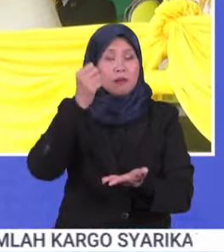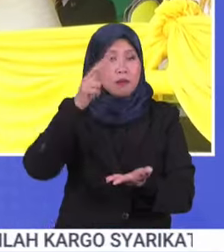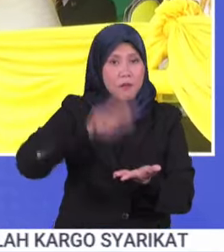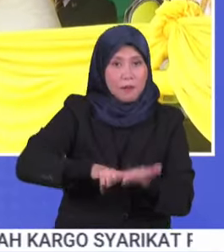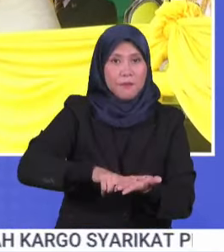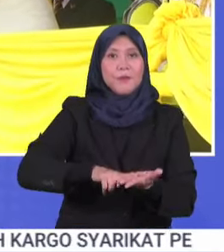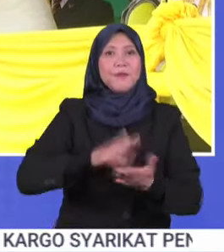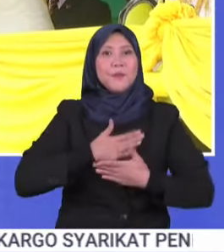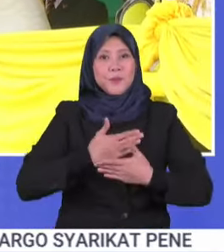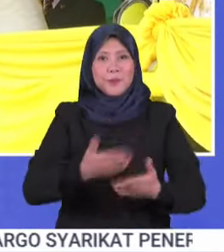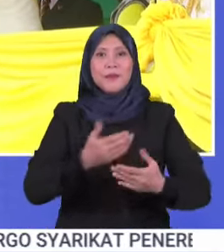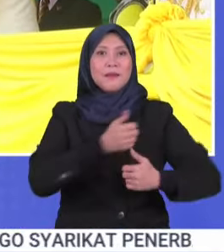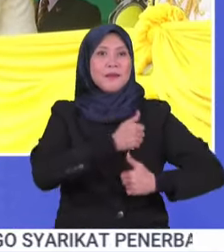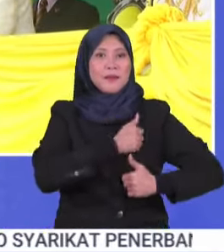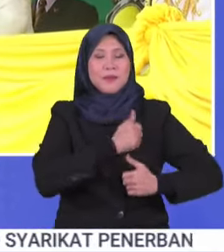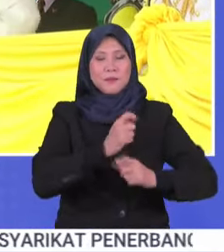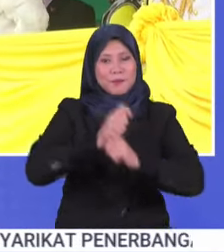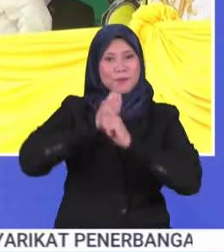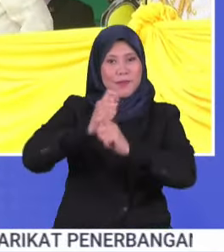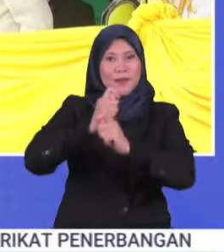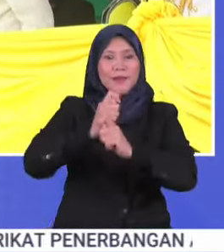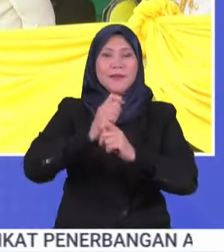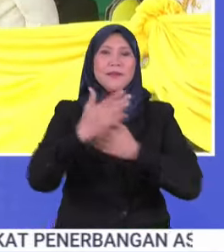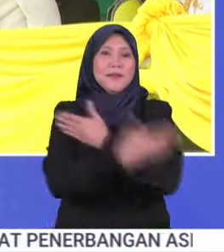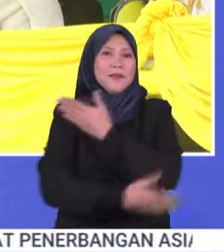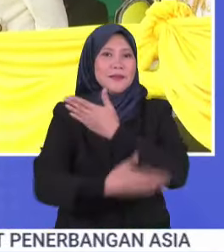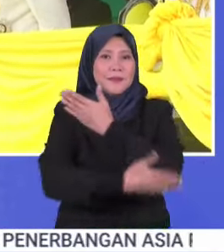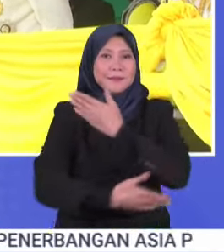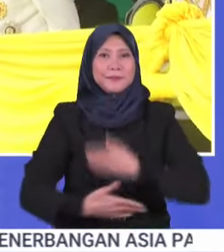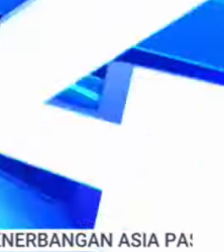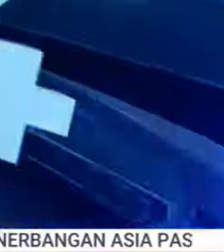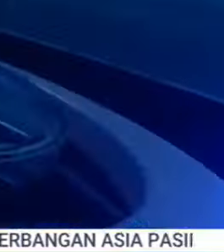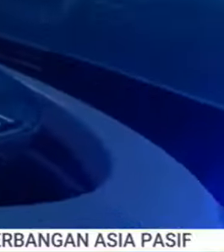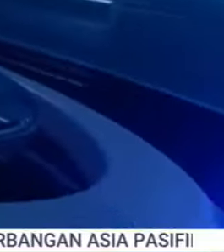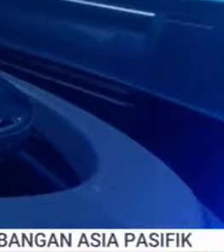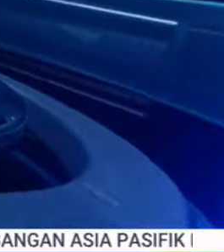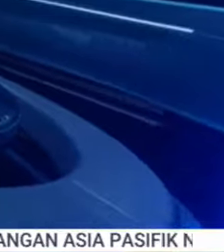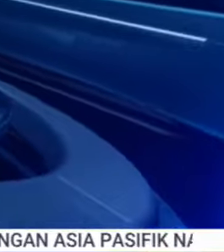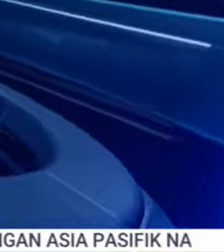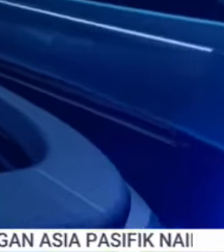jasa dan pengorbanan batalion dalam mempertahankan kedaulatan negara.